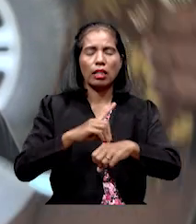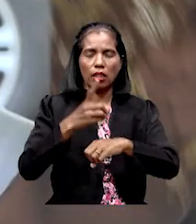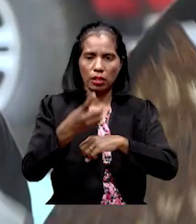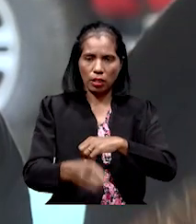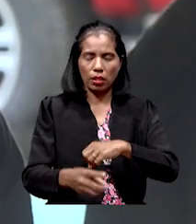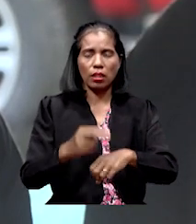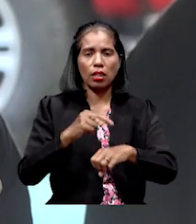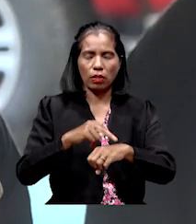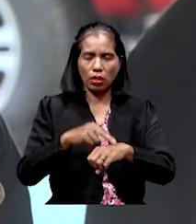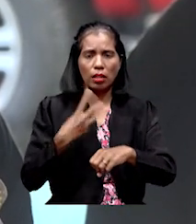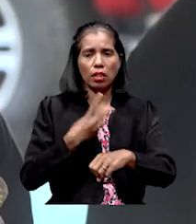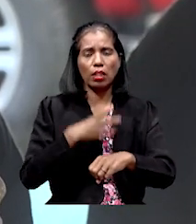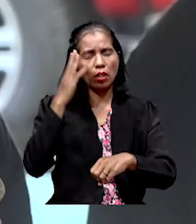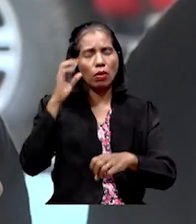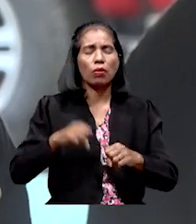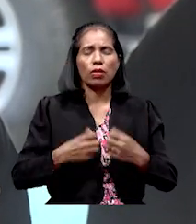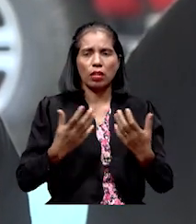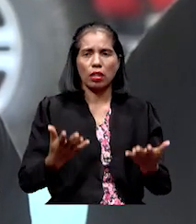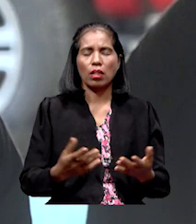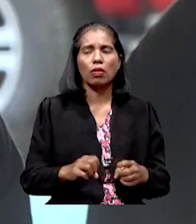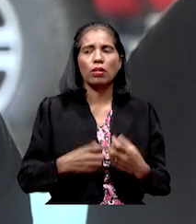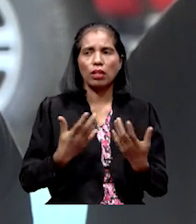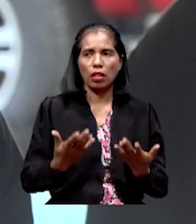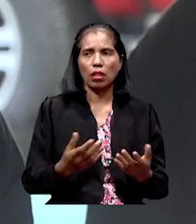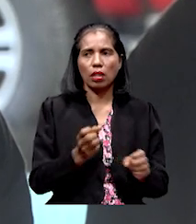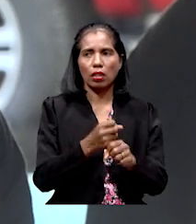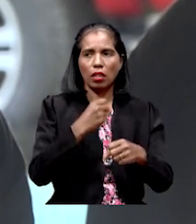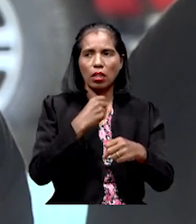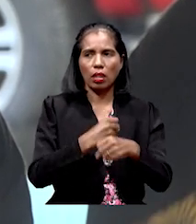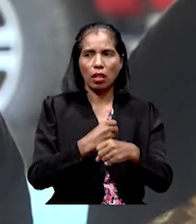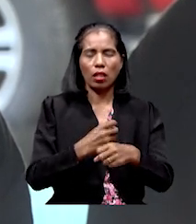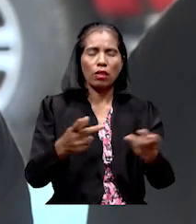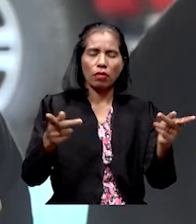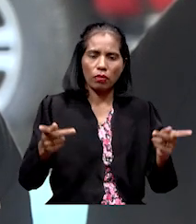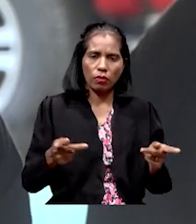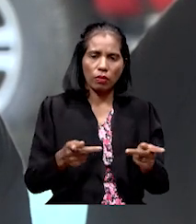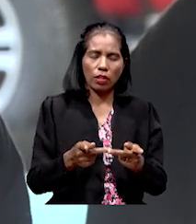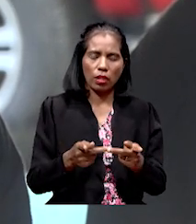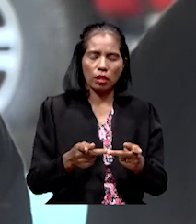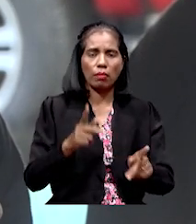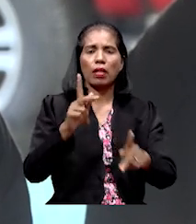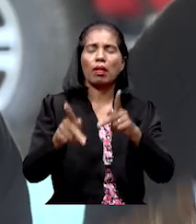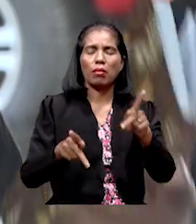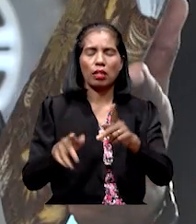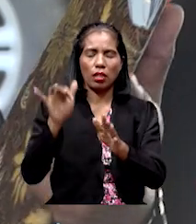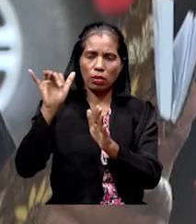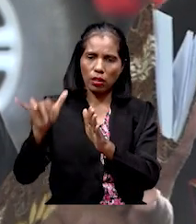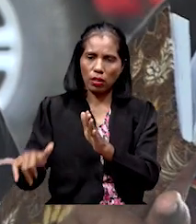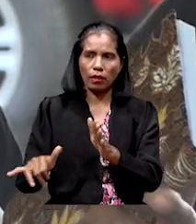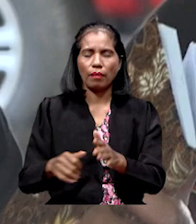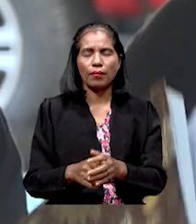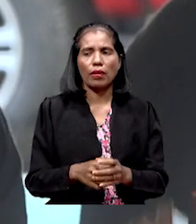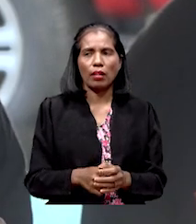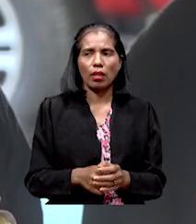sa tong tah doi oi sa atu halo ma hong ter bale te luma mai tani sida tau sa kura tina lis atau